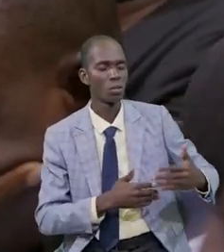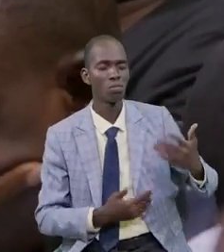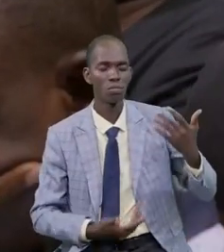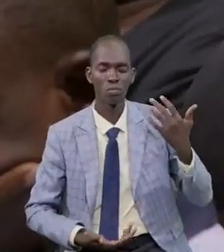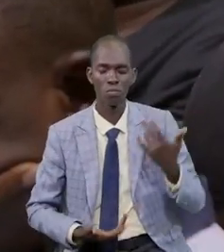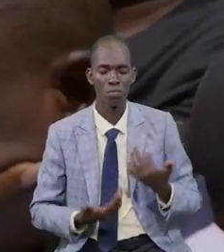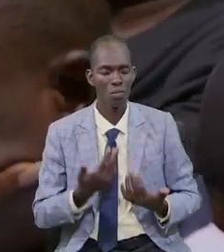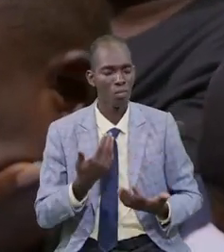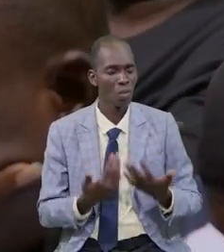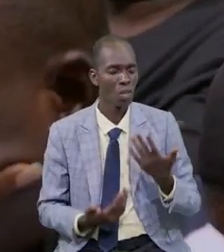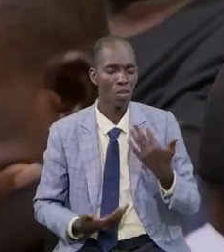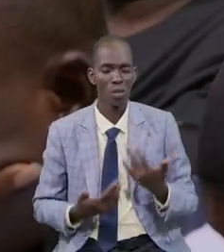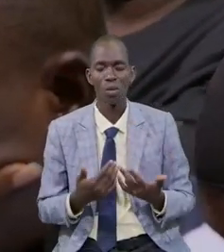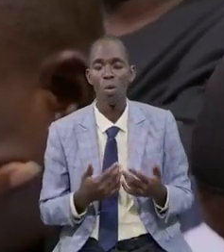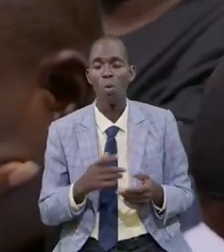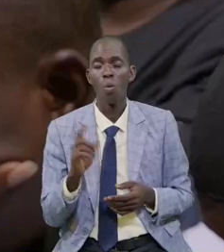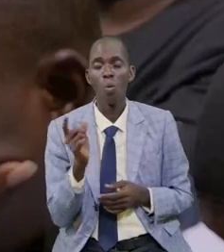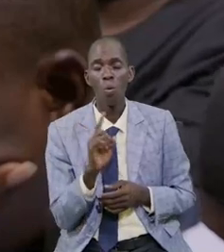où